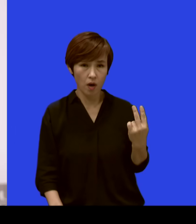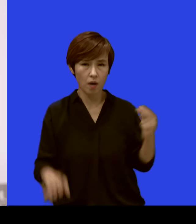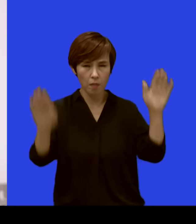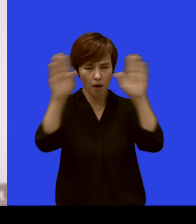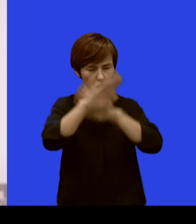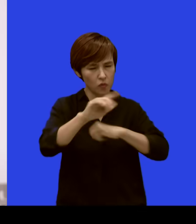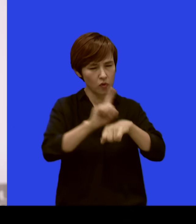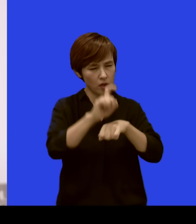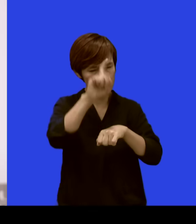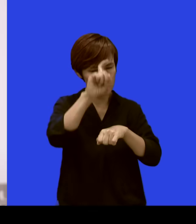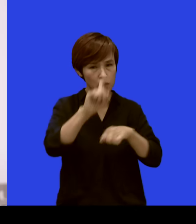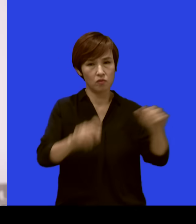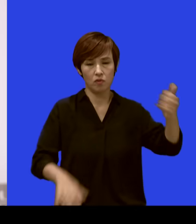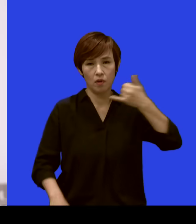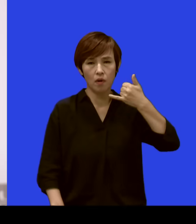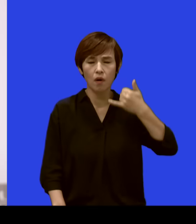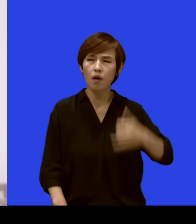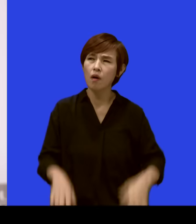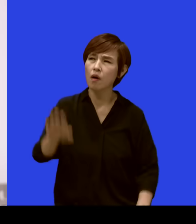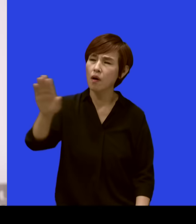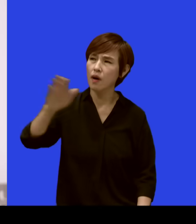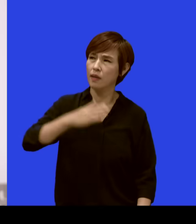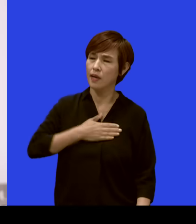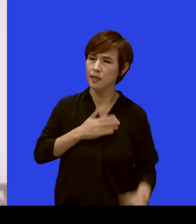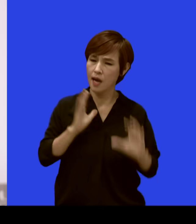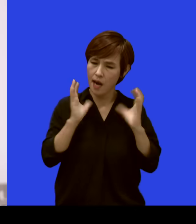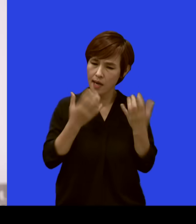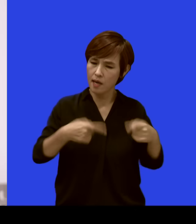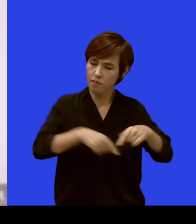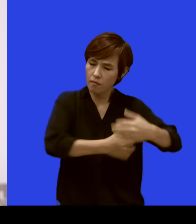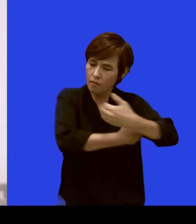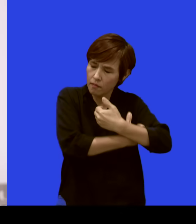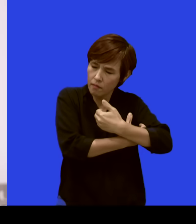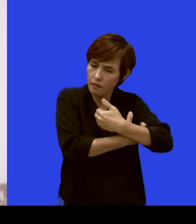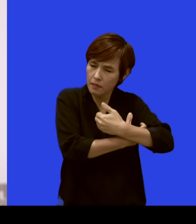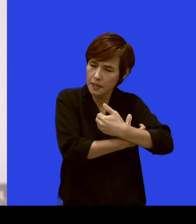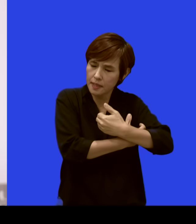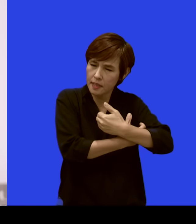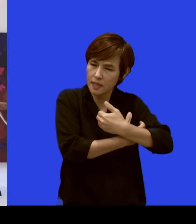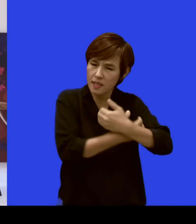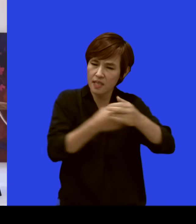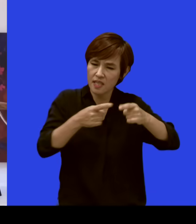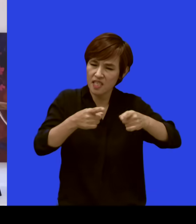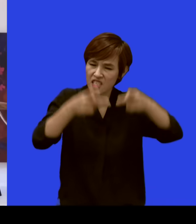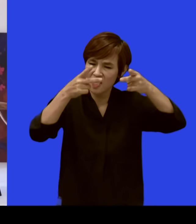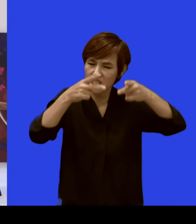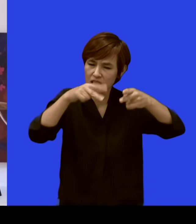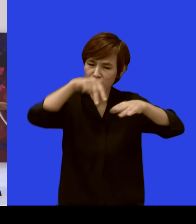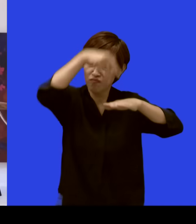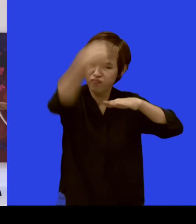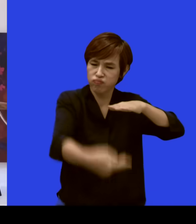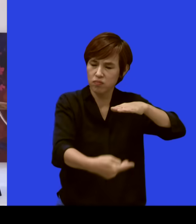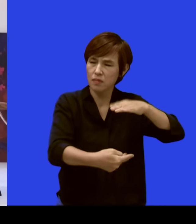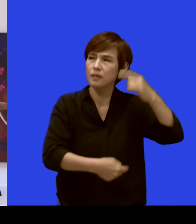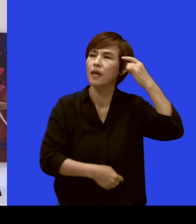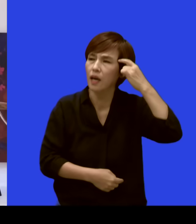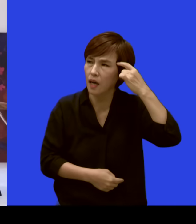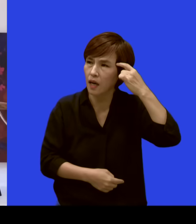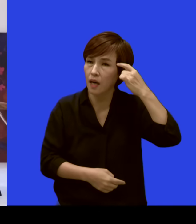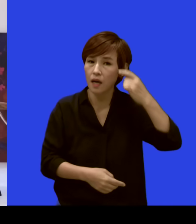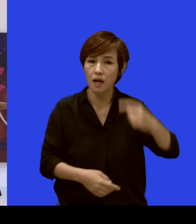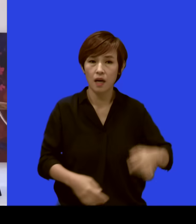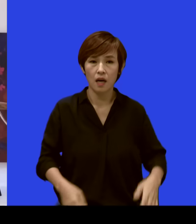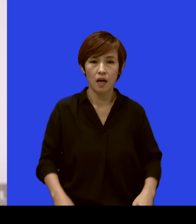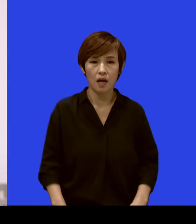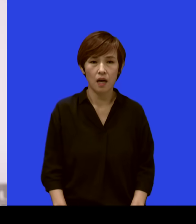11시에. 네, 목사님 제가 지금 아이를 끌어안고 2층에서 뛰어내리려고 하는데 우리 교회